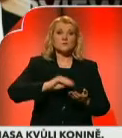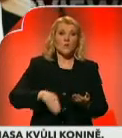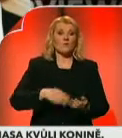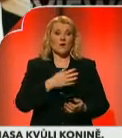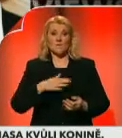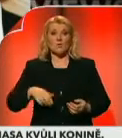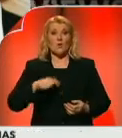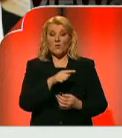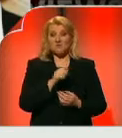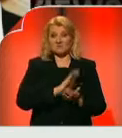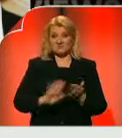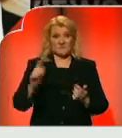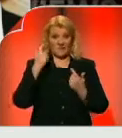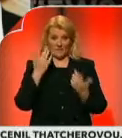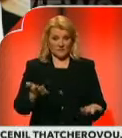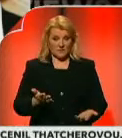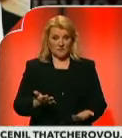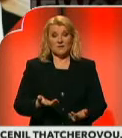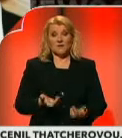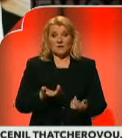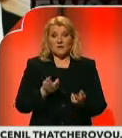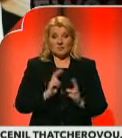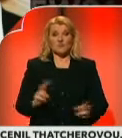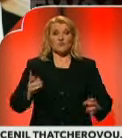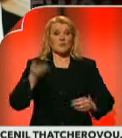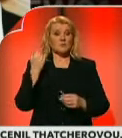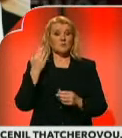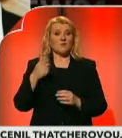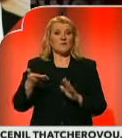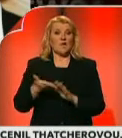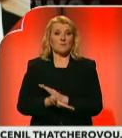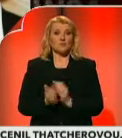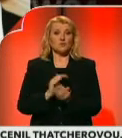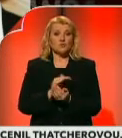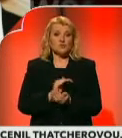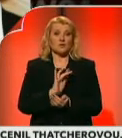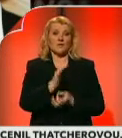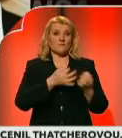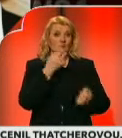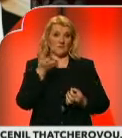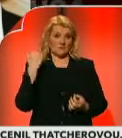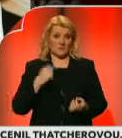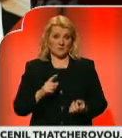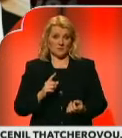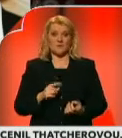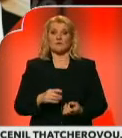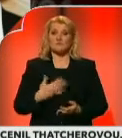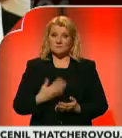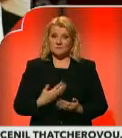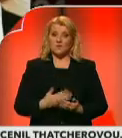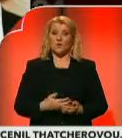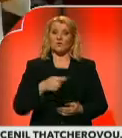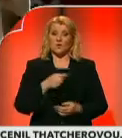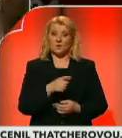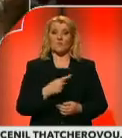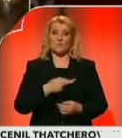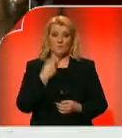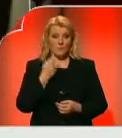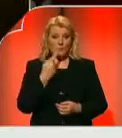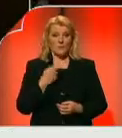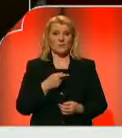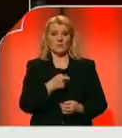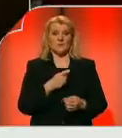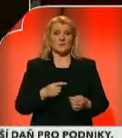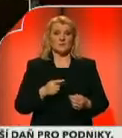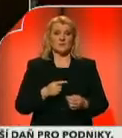nasmlouvány, nemusel vědět a nebyl třeba panem bývalým náměstkem informován. Takže pane Drábku, vy sám říkáte,